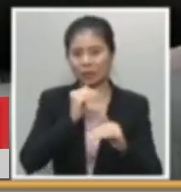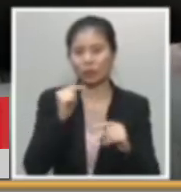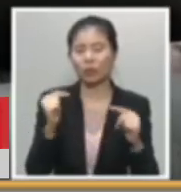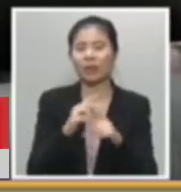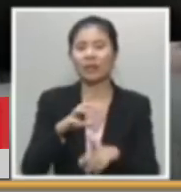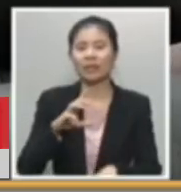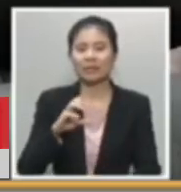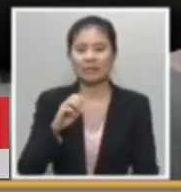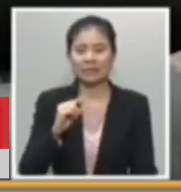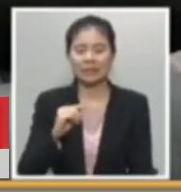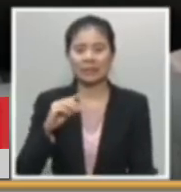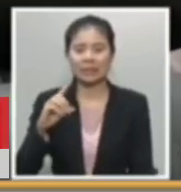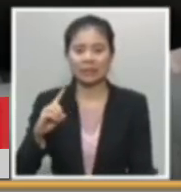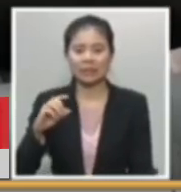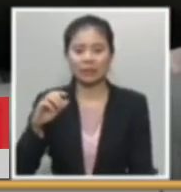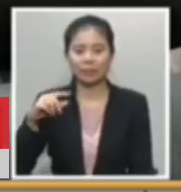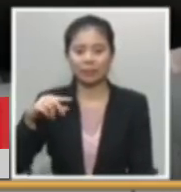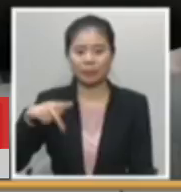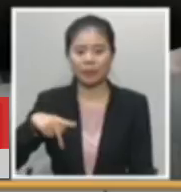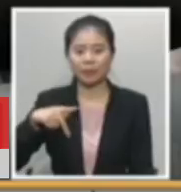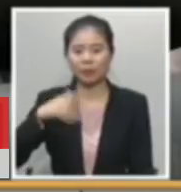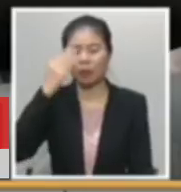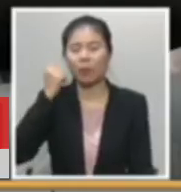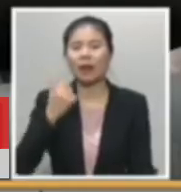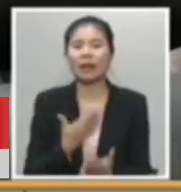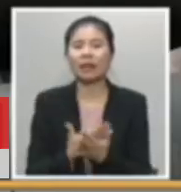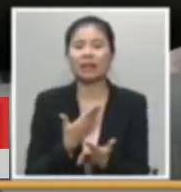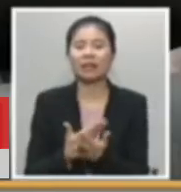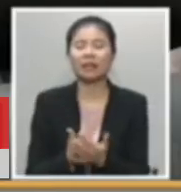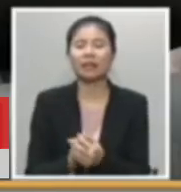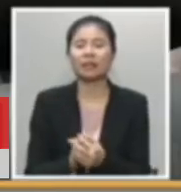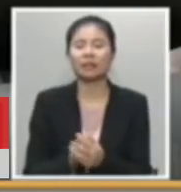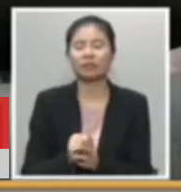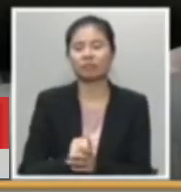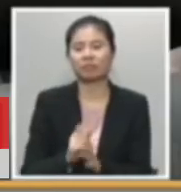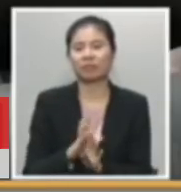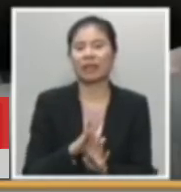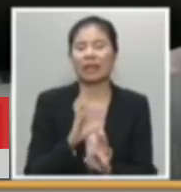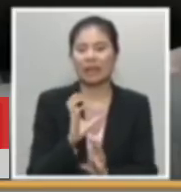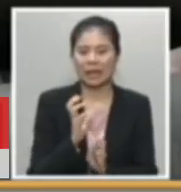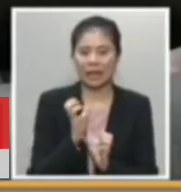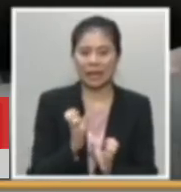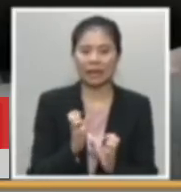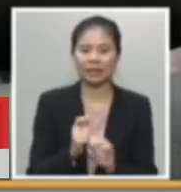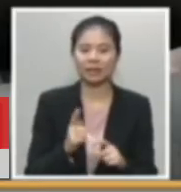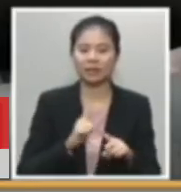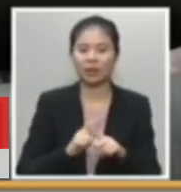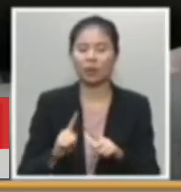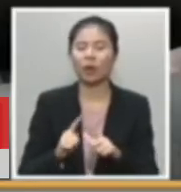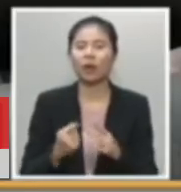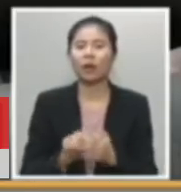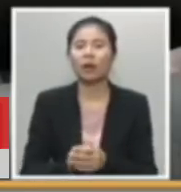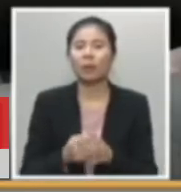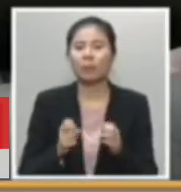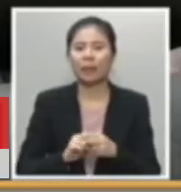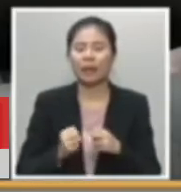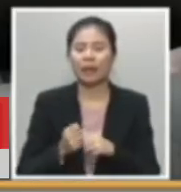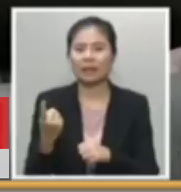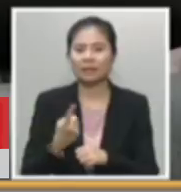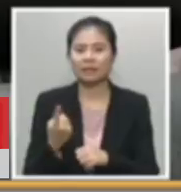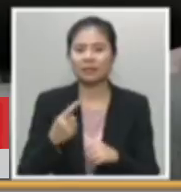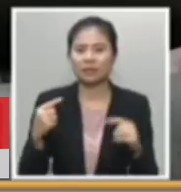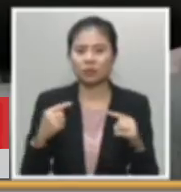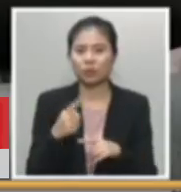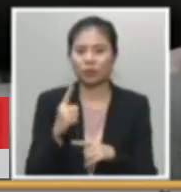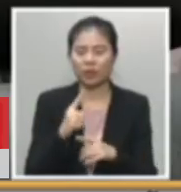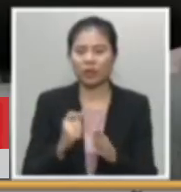งคลังแข็งแกร่งเงินบาทแข็งนั่นคือเทียมทั้งหมดครับแต่ท่านมองไม่ออกว่าปัญหาที่แท้จริงคือสิ่ง